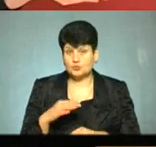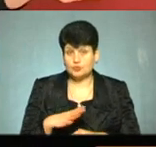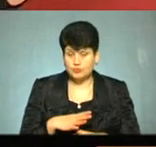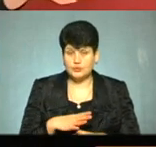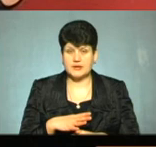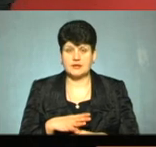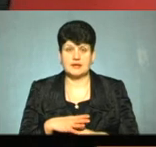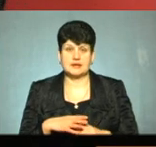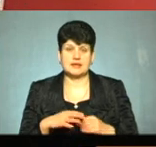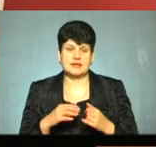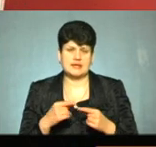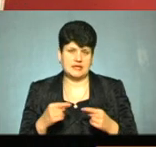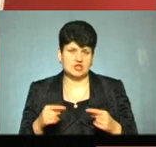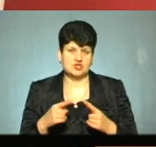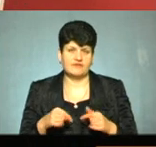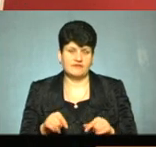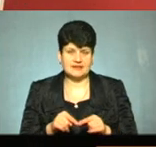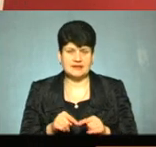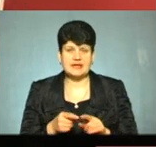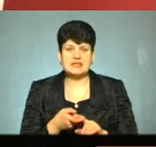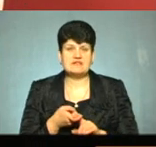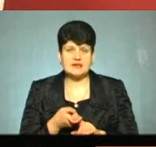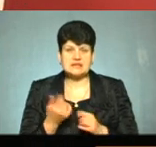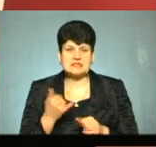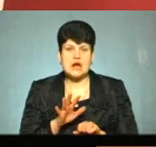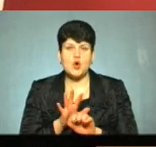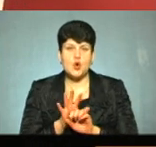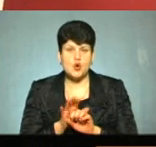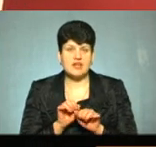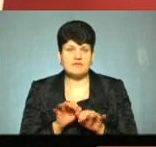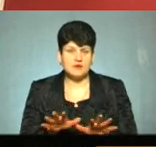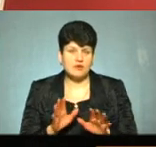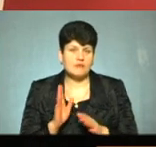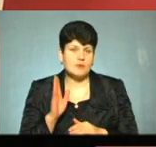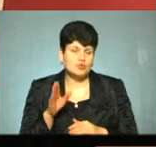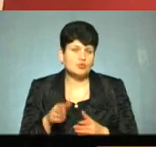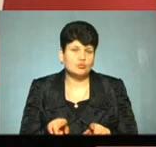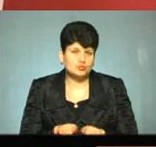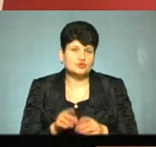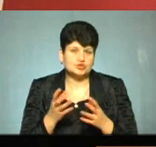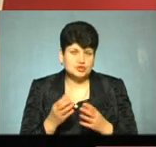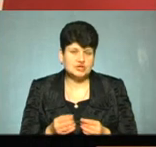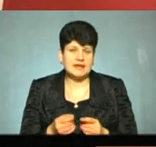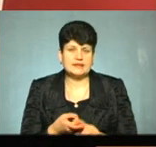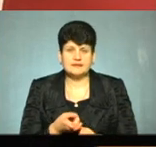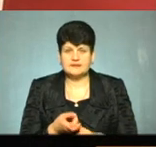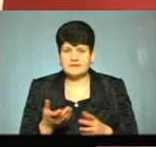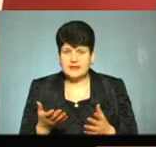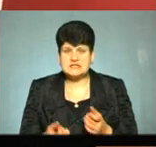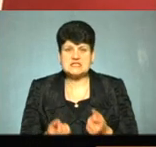минулому були і МЕРС, і інші види інфекцій, зараз коронавірус, і в майбутньому, можливо, будуть інші інфекції